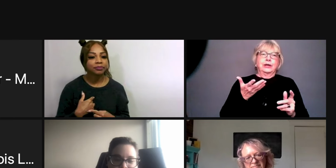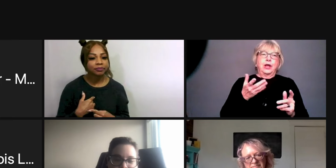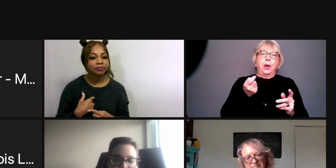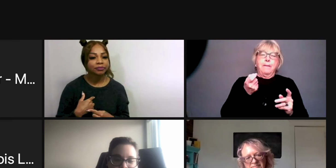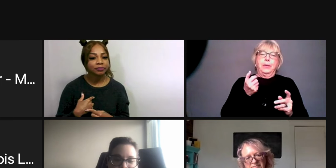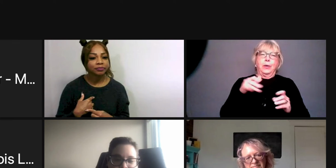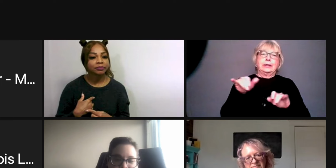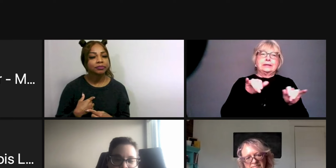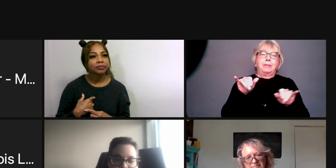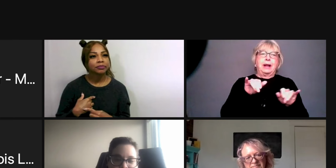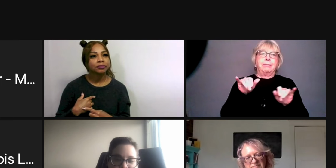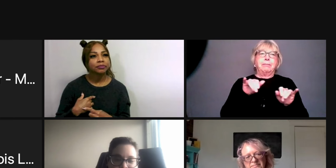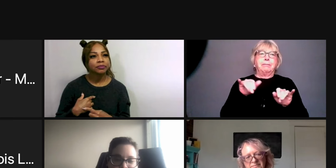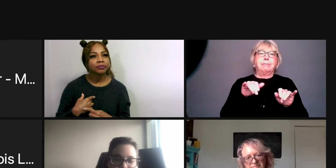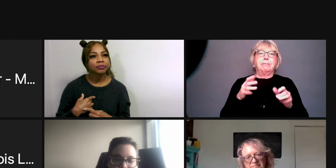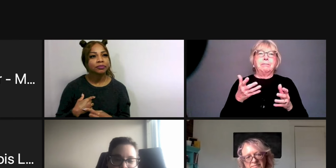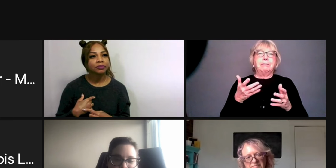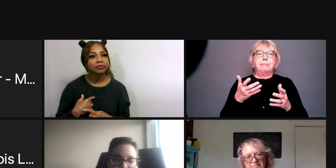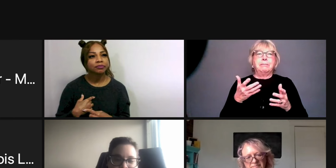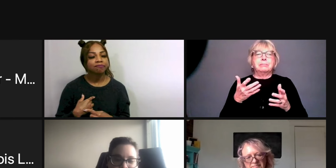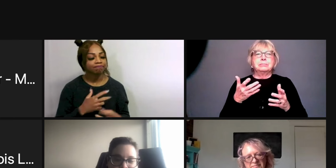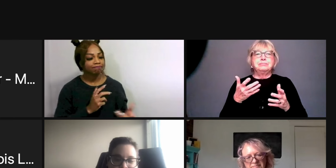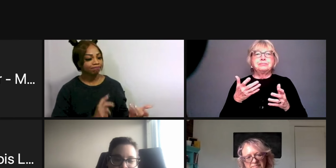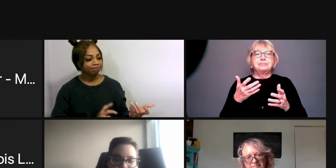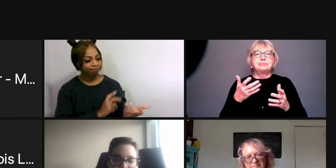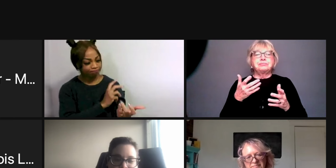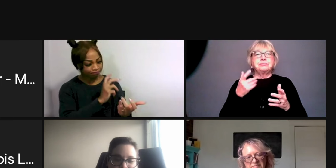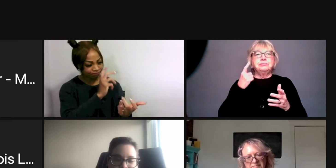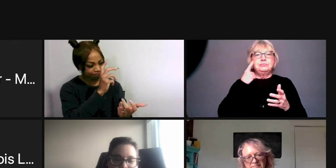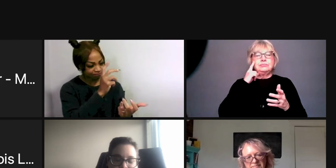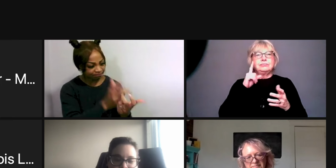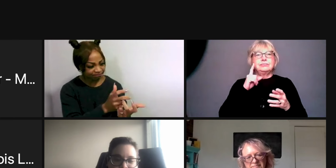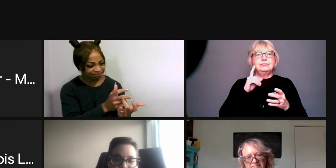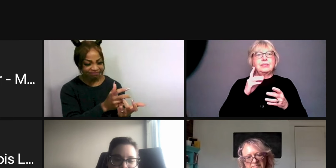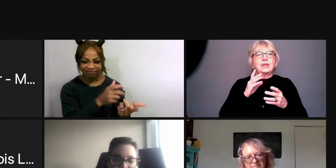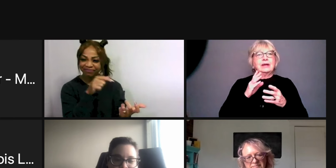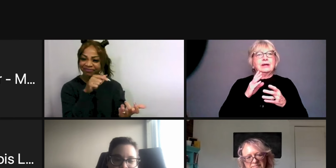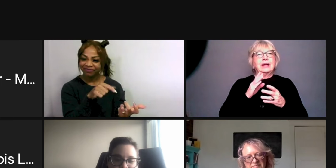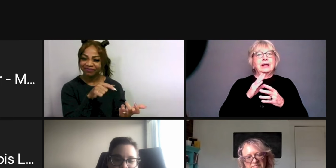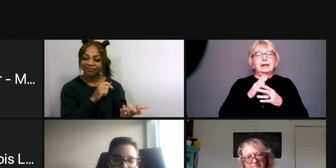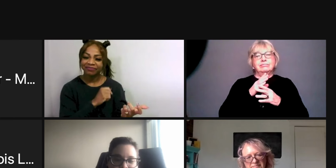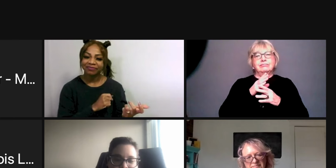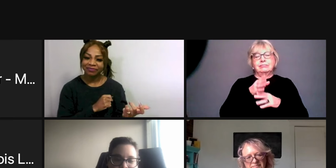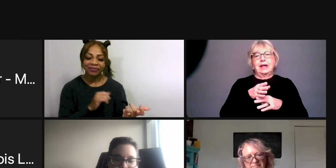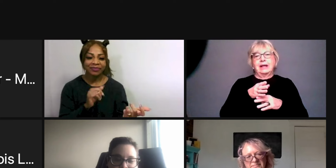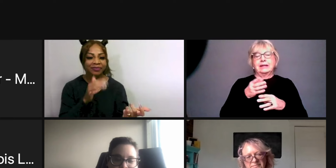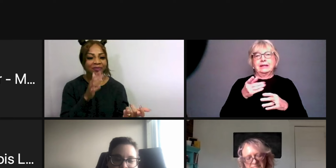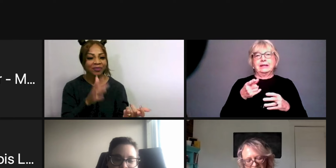ce que cette notion de rentrer dans le cadre représente